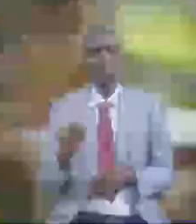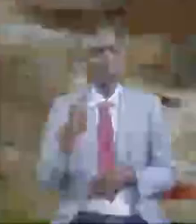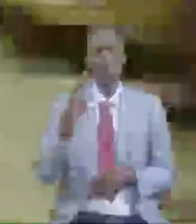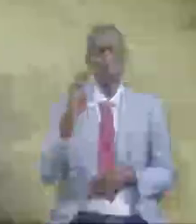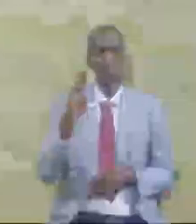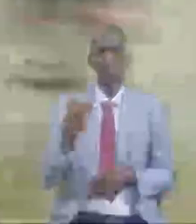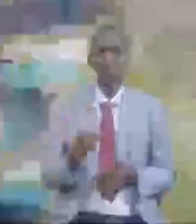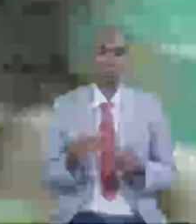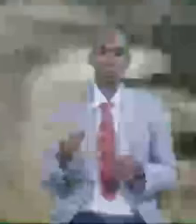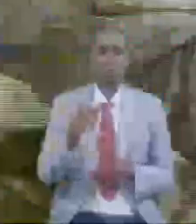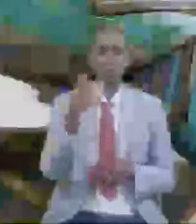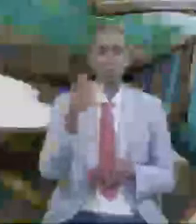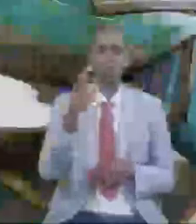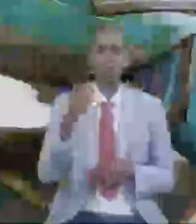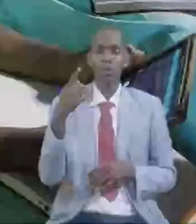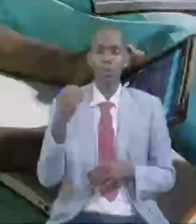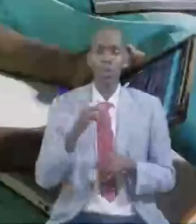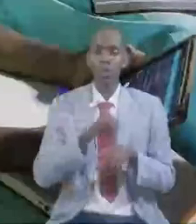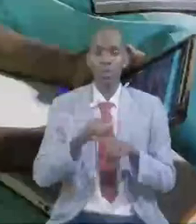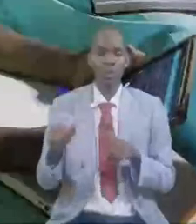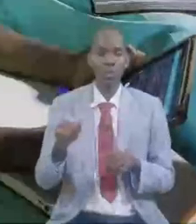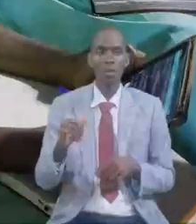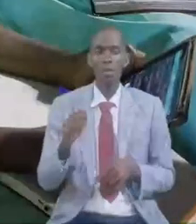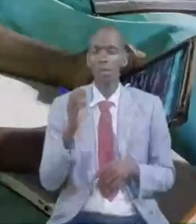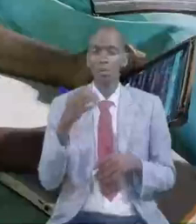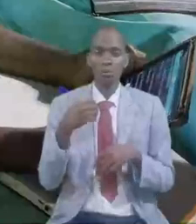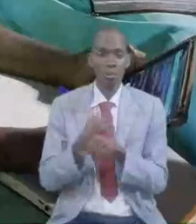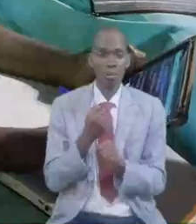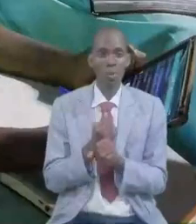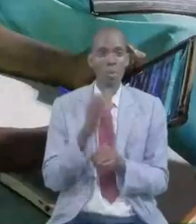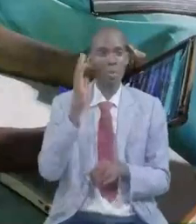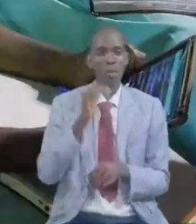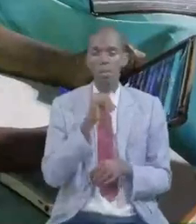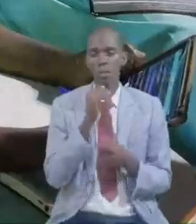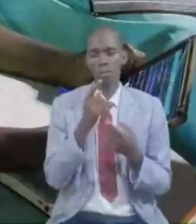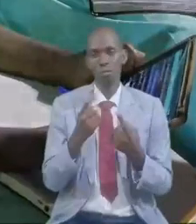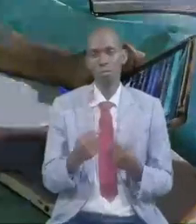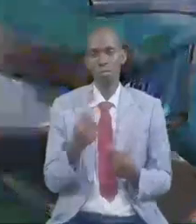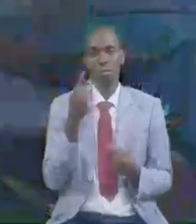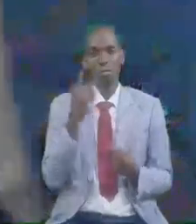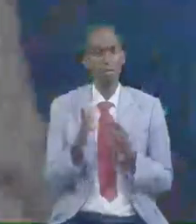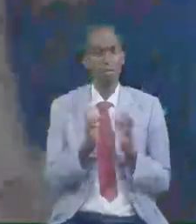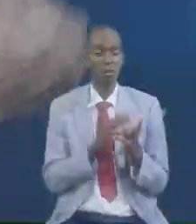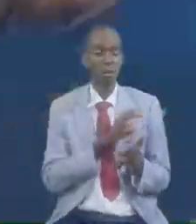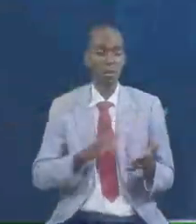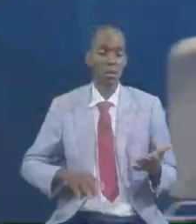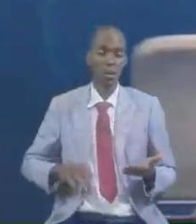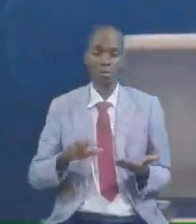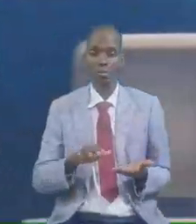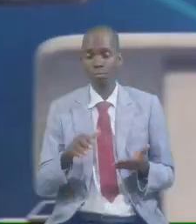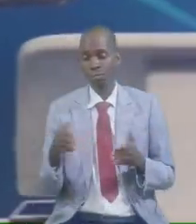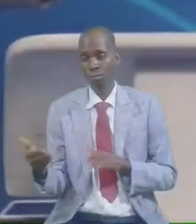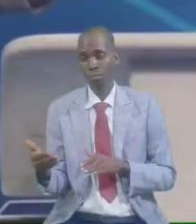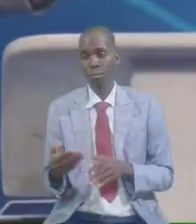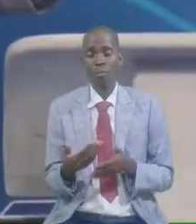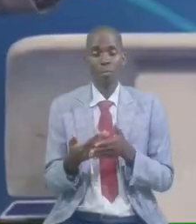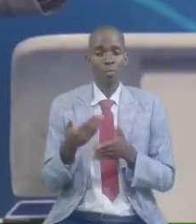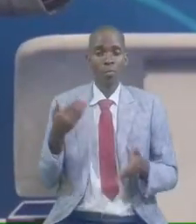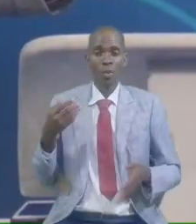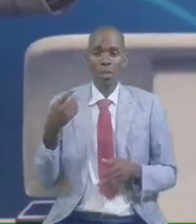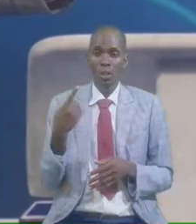croix. Le Seigneur Jésus-Christ est mourant sur la croix. Avant la